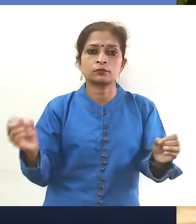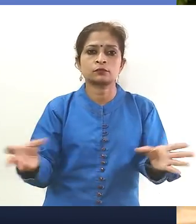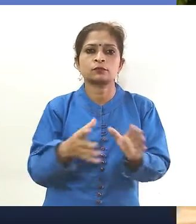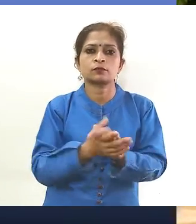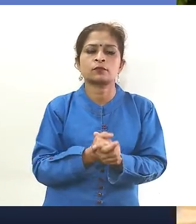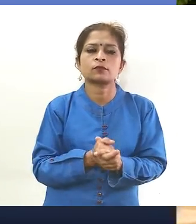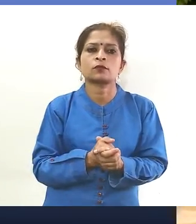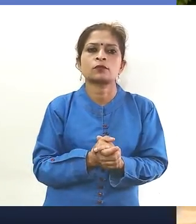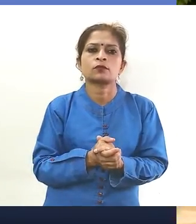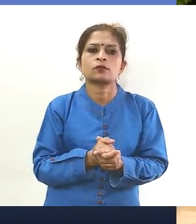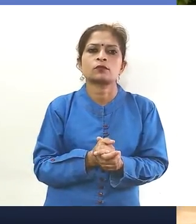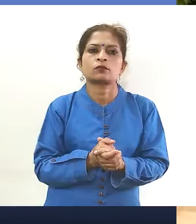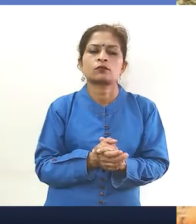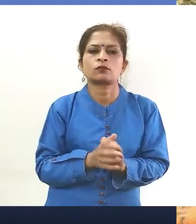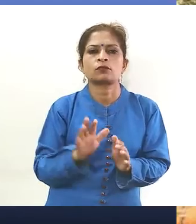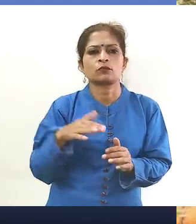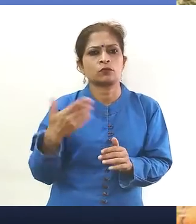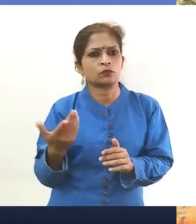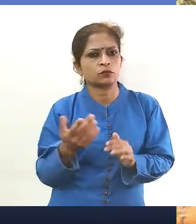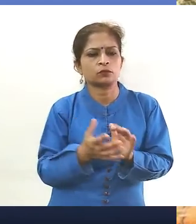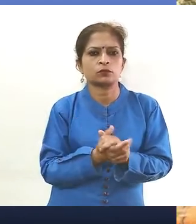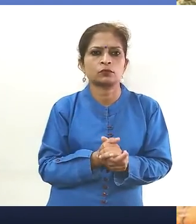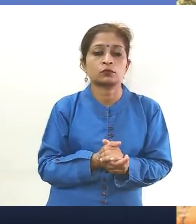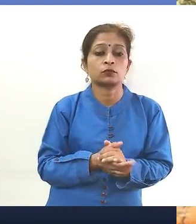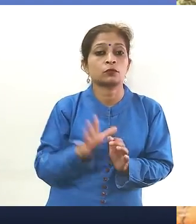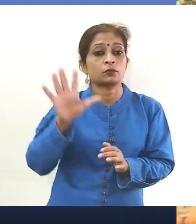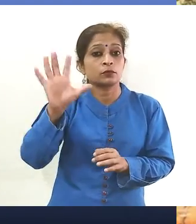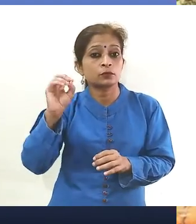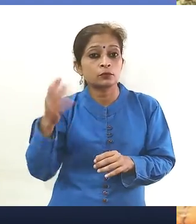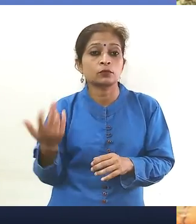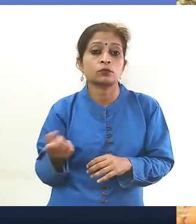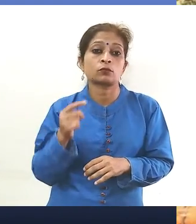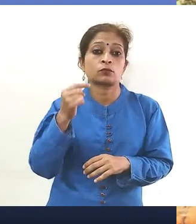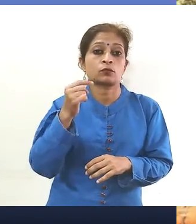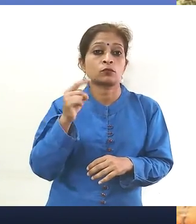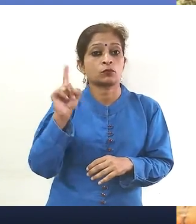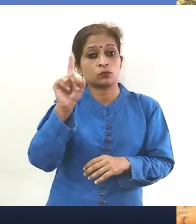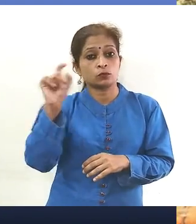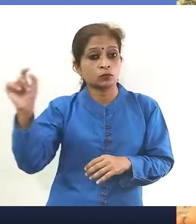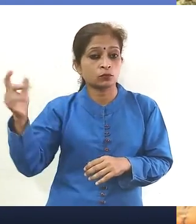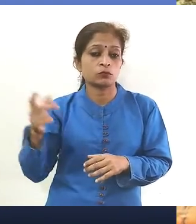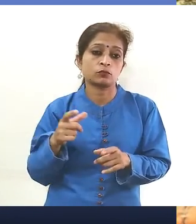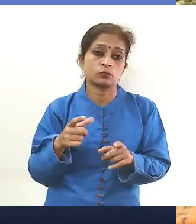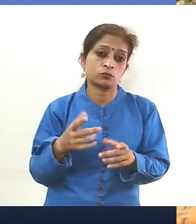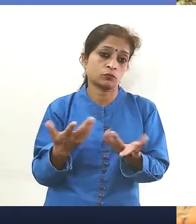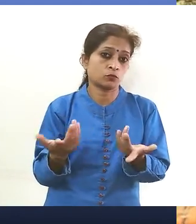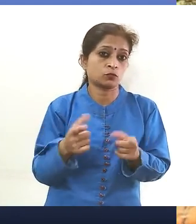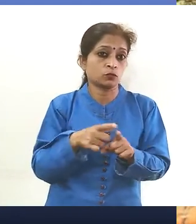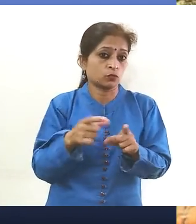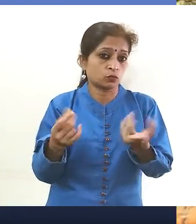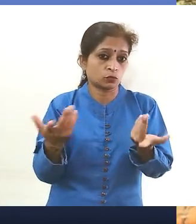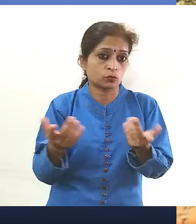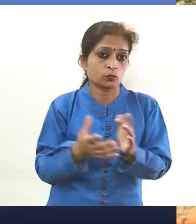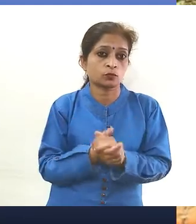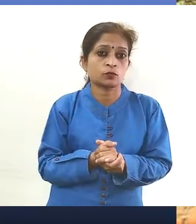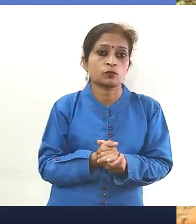से ऐसे शुरू करके इसको 50 और 100 बार तक लगातार लोग कर लेते, मैंने देखा है।